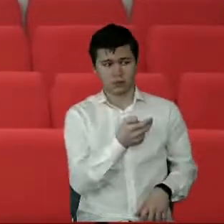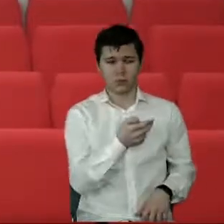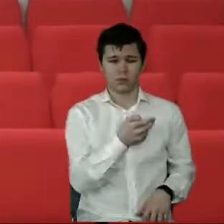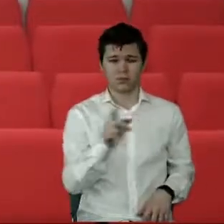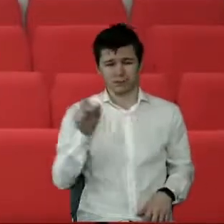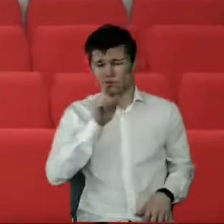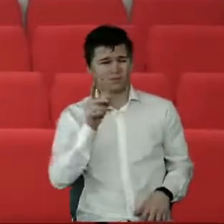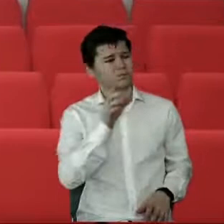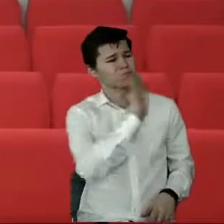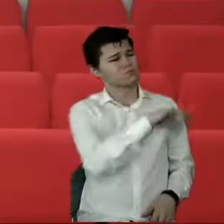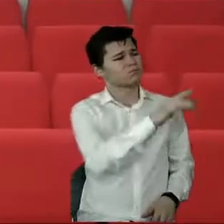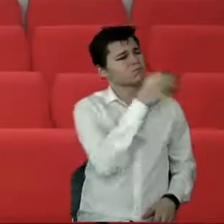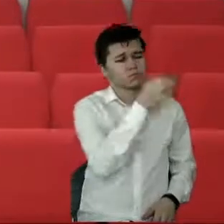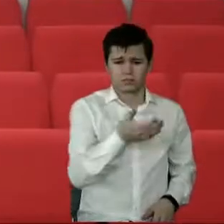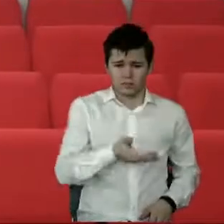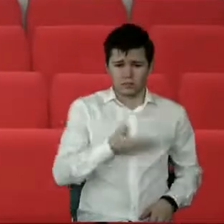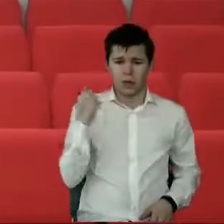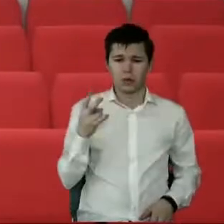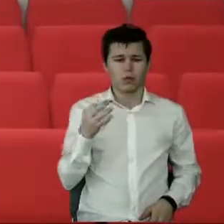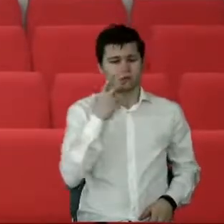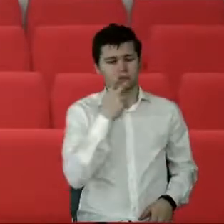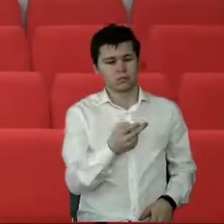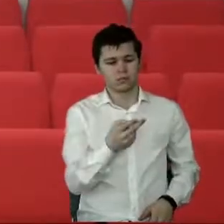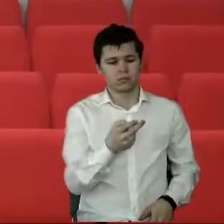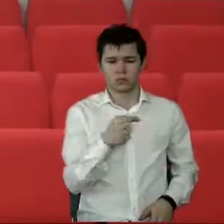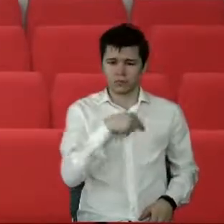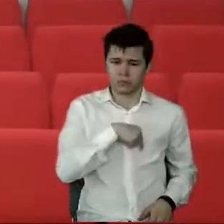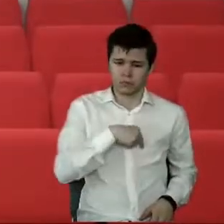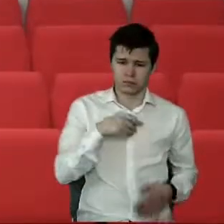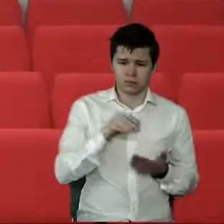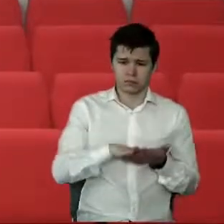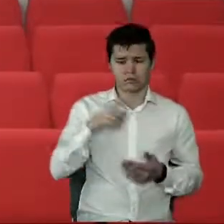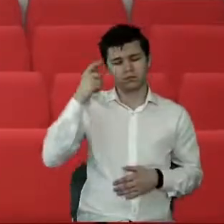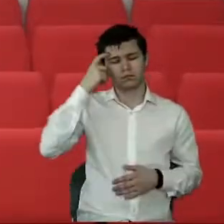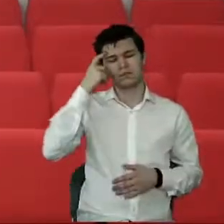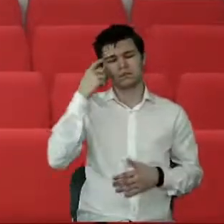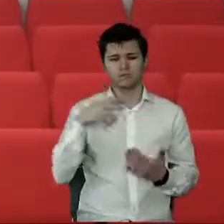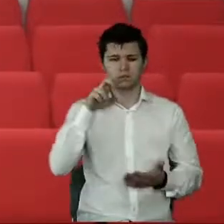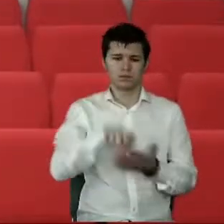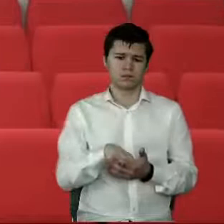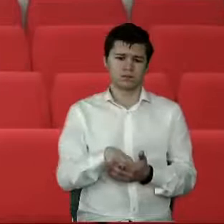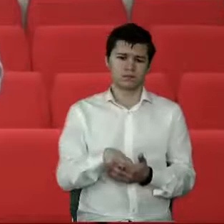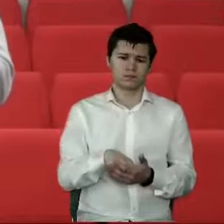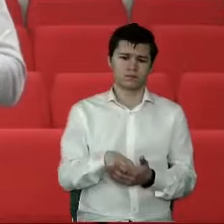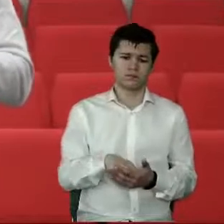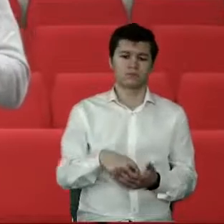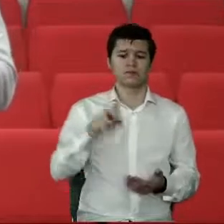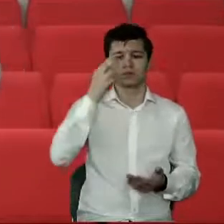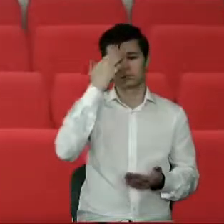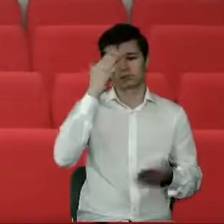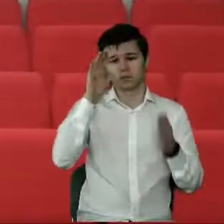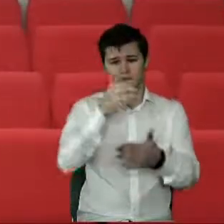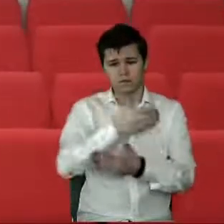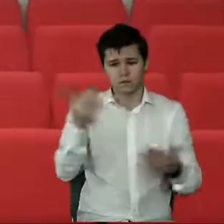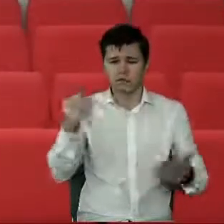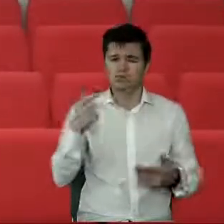не говорят, но отмечают в своих сердцах. Да благословит нас Господь, дабы это понимание было в наших сердцах. И да благословит нас